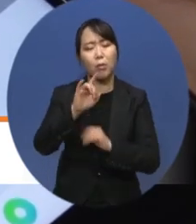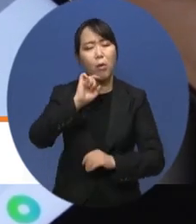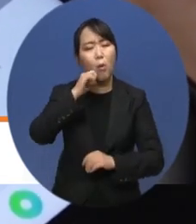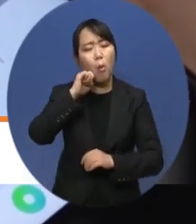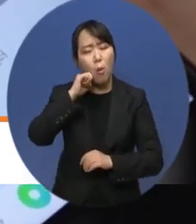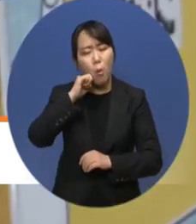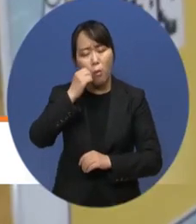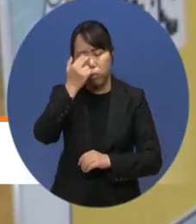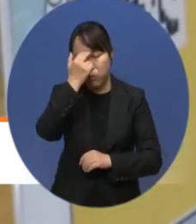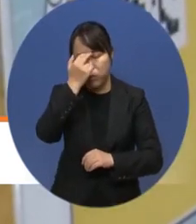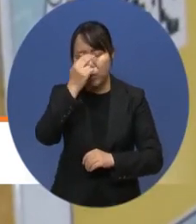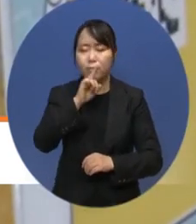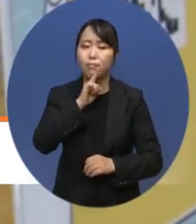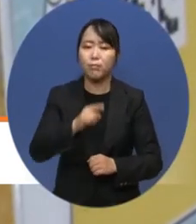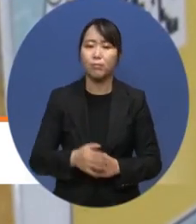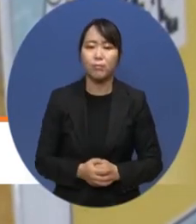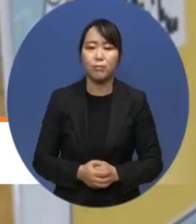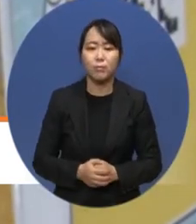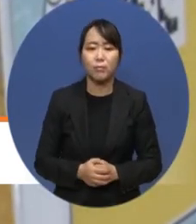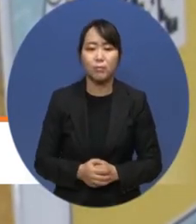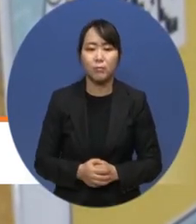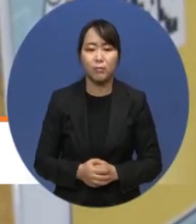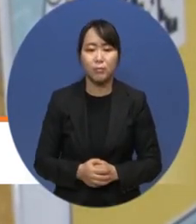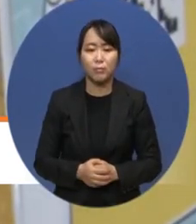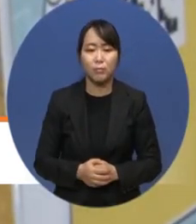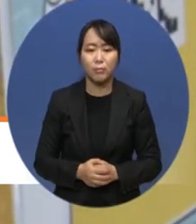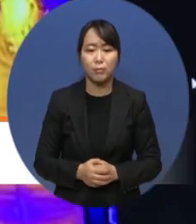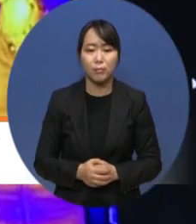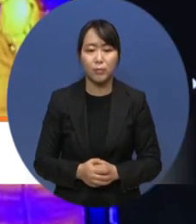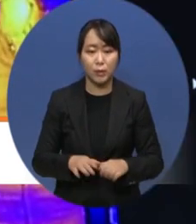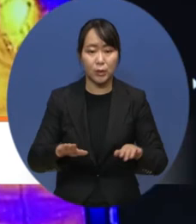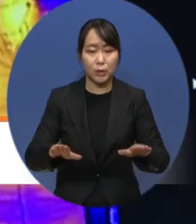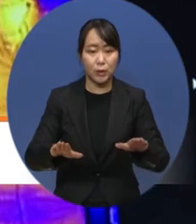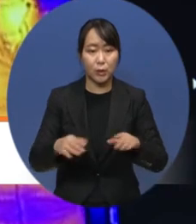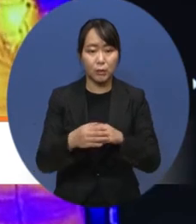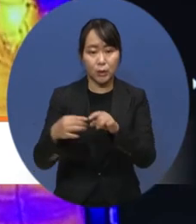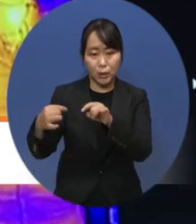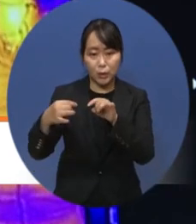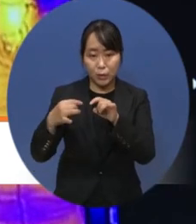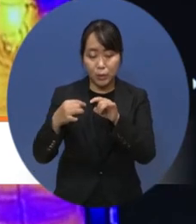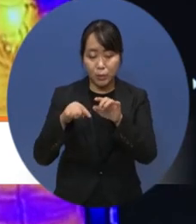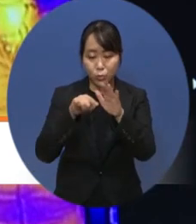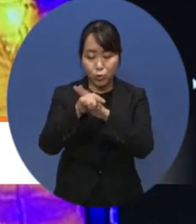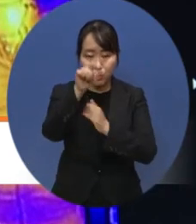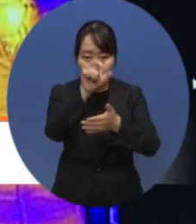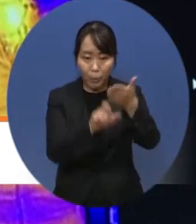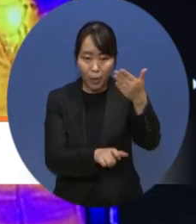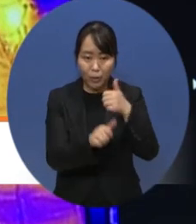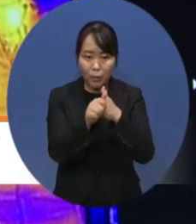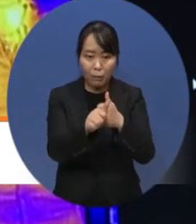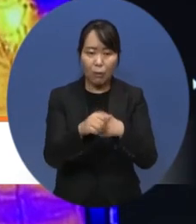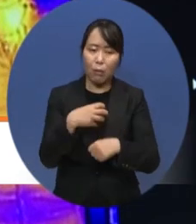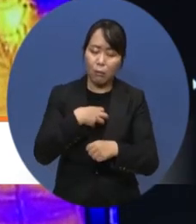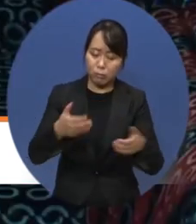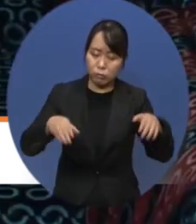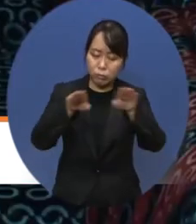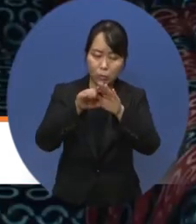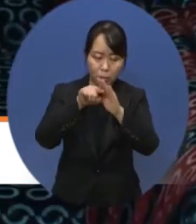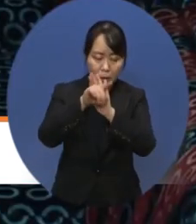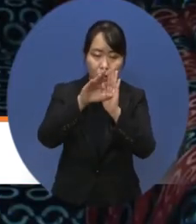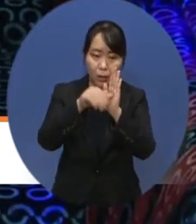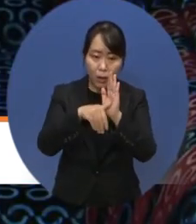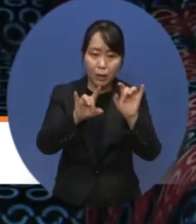겪고 있는 상황입니다 현재 전자 출입 명부 시행에 따라 이용자는 고위험 시설 이용시